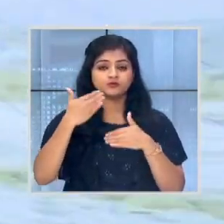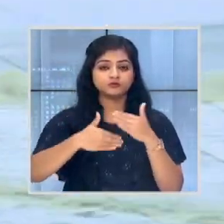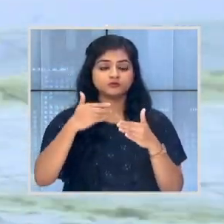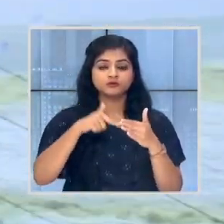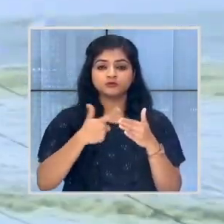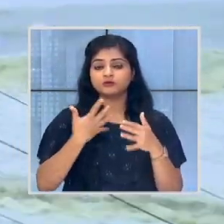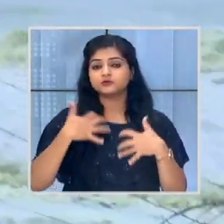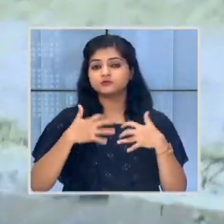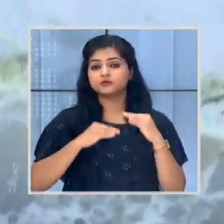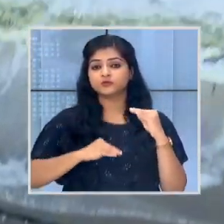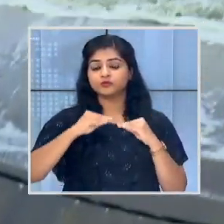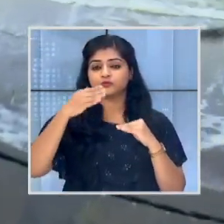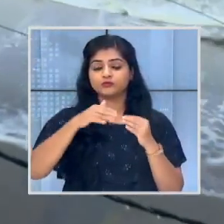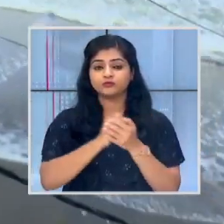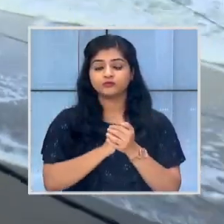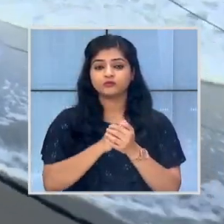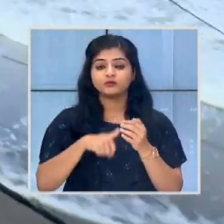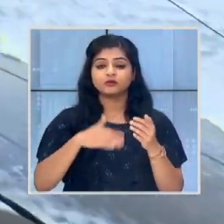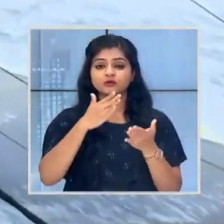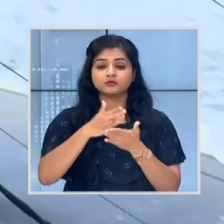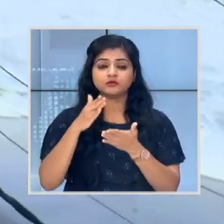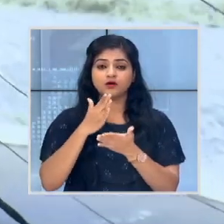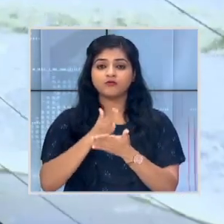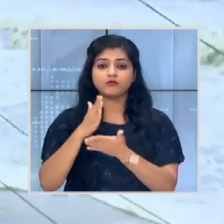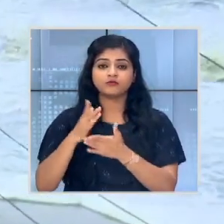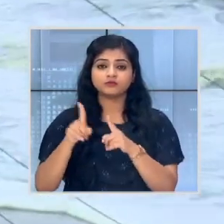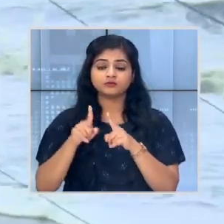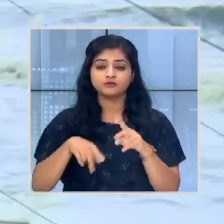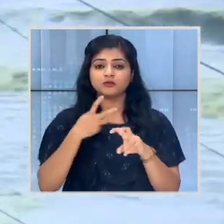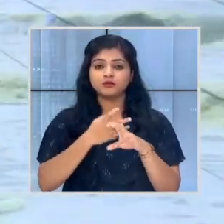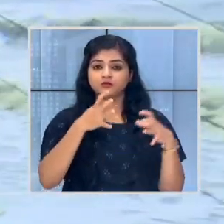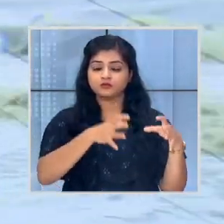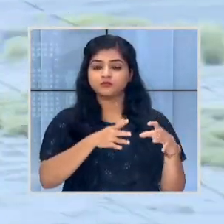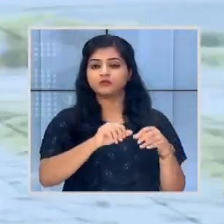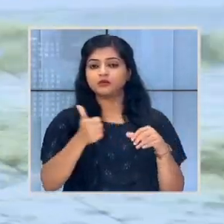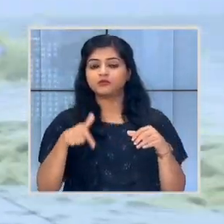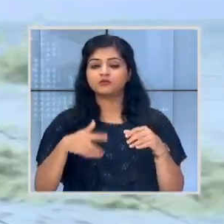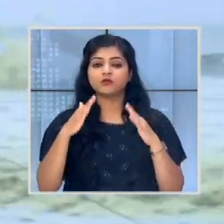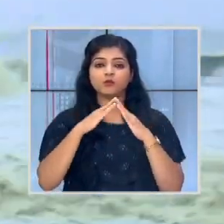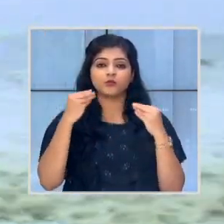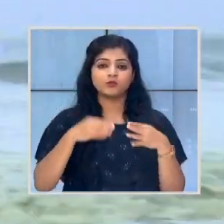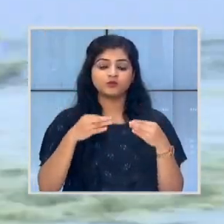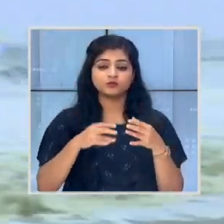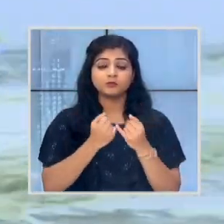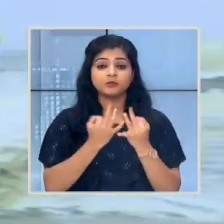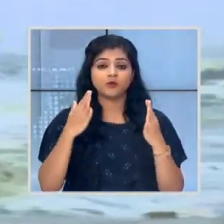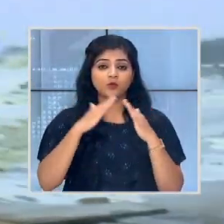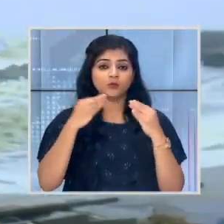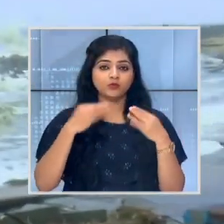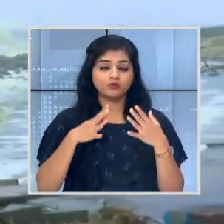കുറയുന്നില്ല. ഇവർ ഓരോ ഭാഗം കല്ലിടും, ആ ഓരോ ഭാഗം മുറിഞ്ഞ പോലെ ആവും, അവിടുന്ന് വീടുകൾ നഷ്ടപ്പെടും. ഞങ്ങളൊക്കെ ഒരുപാട് വീടുകൾ നഷ്ടപ്പെട്ട് ഞങ്ങൾ പോയതാണ്.